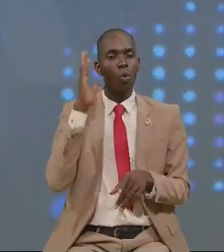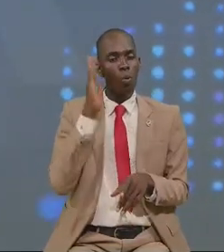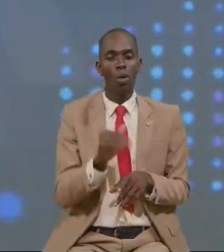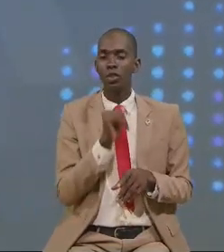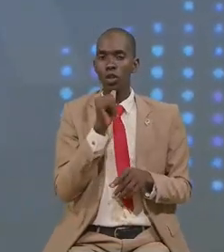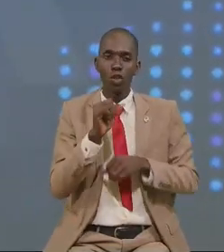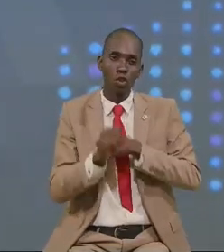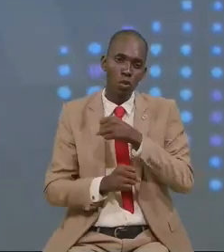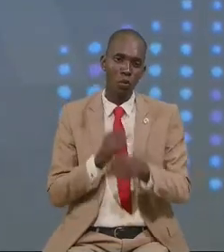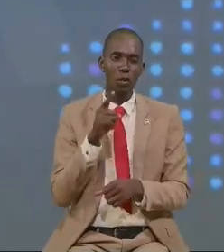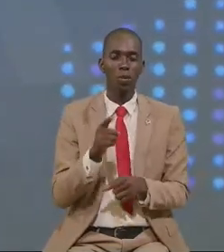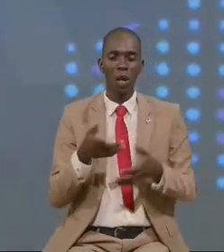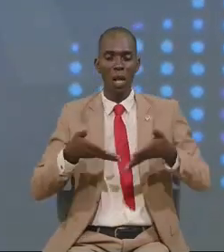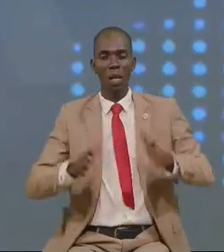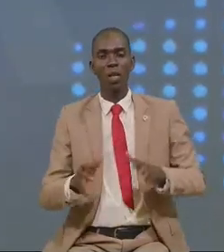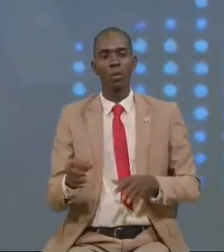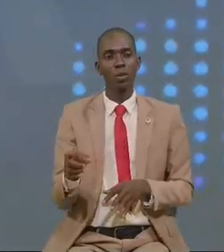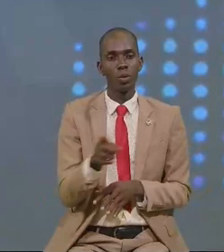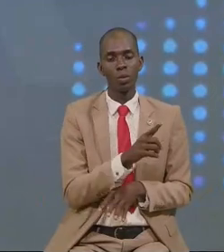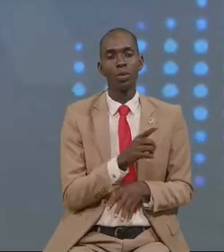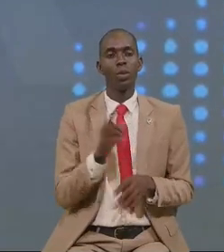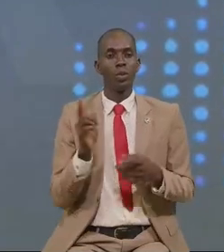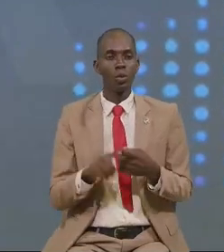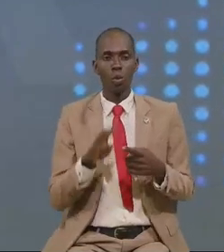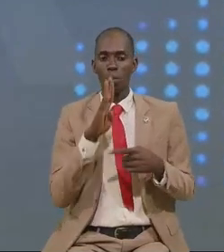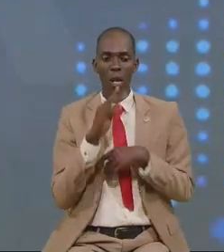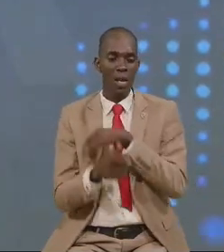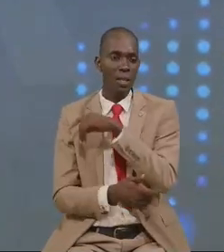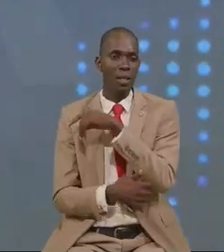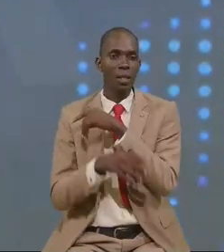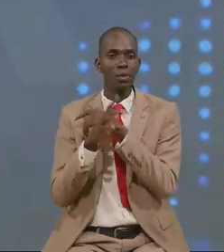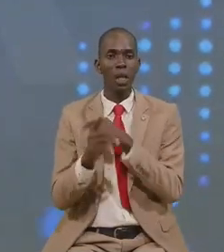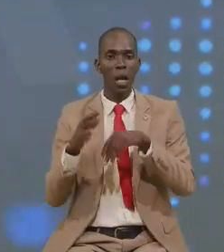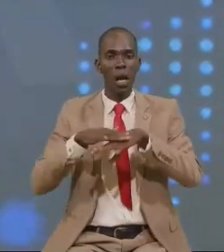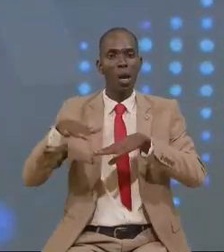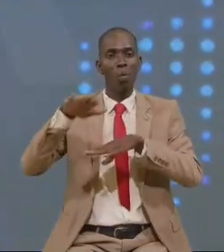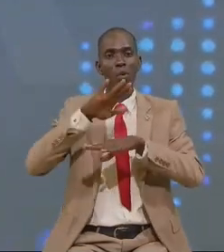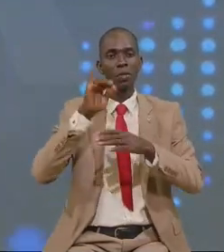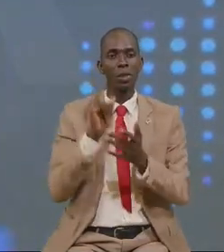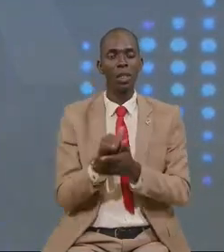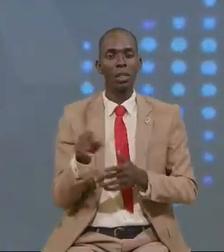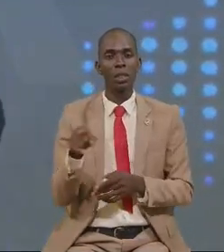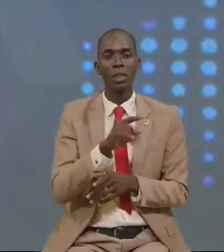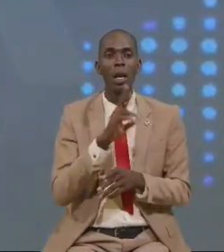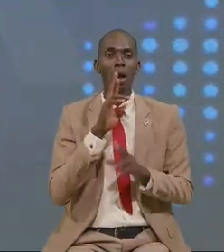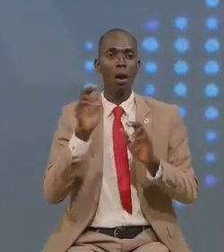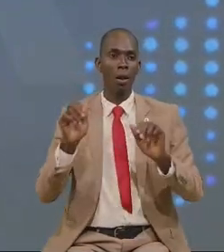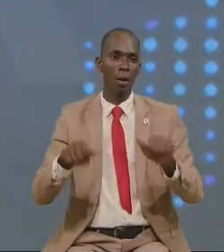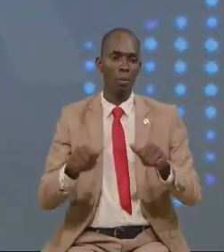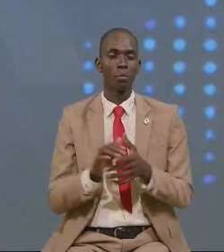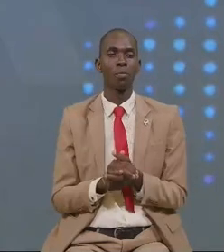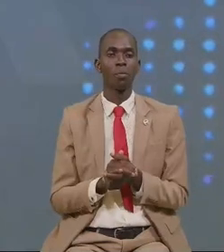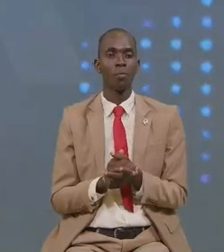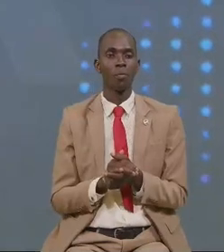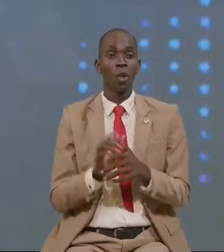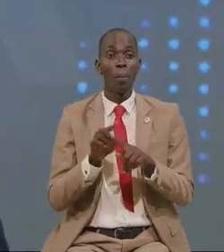pas que vous soyez tentés au-delà de vos forces. Vous voyez ceci,